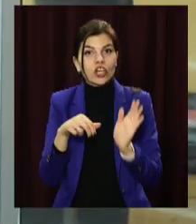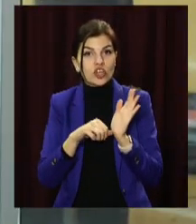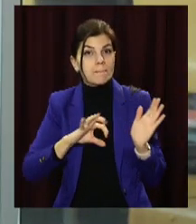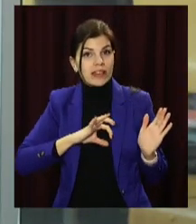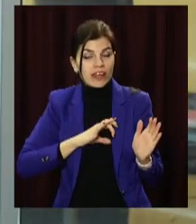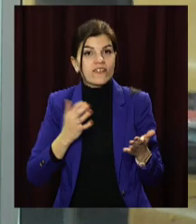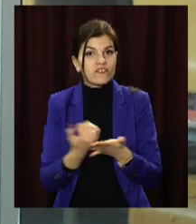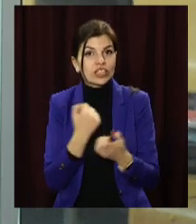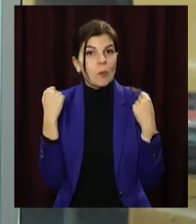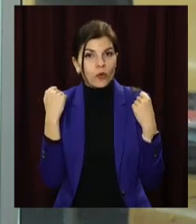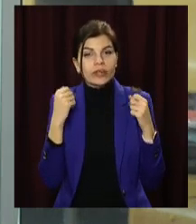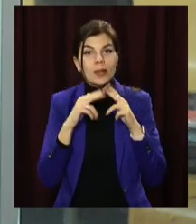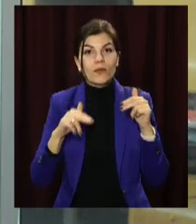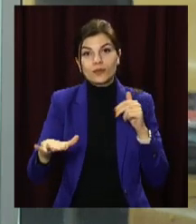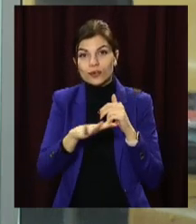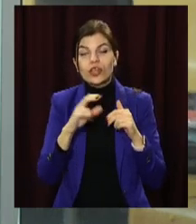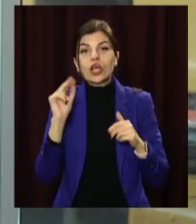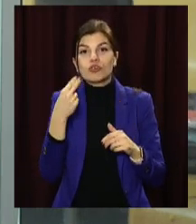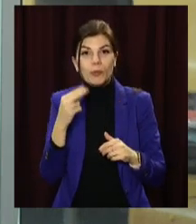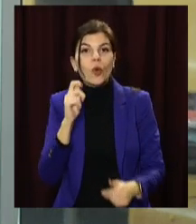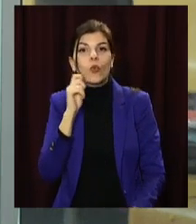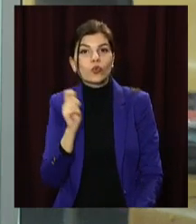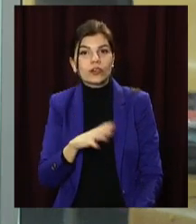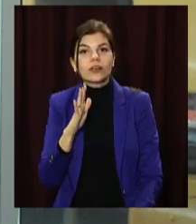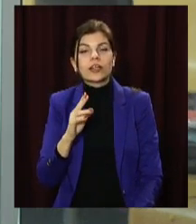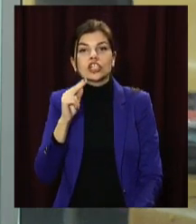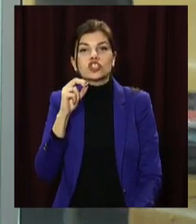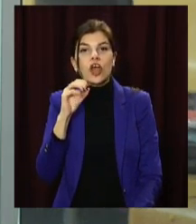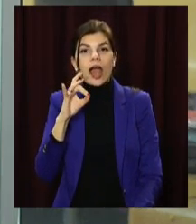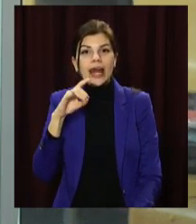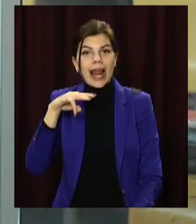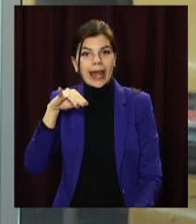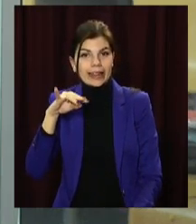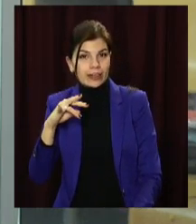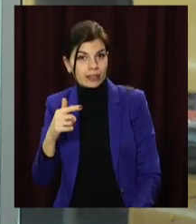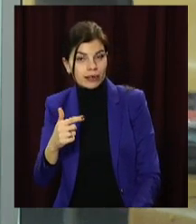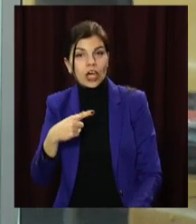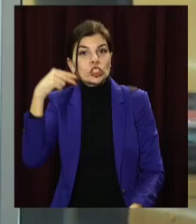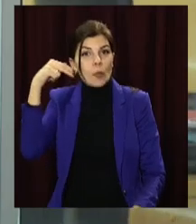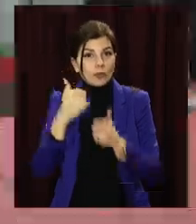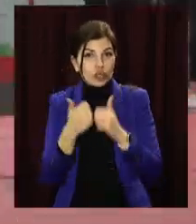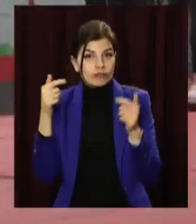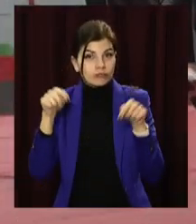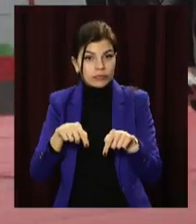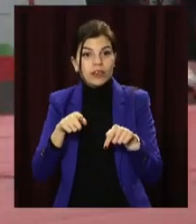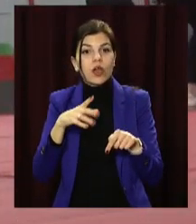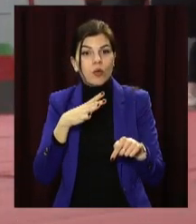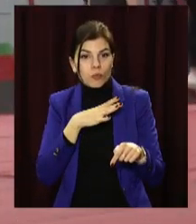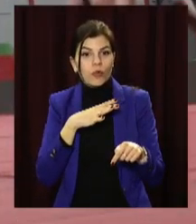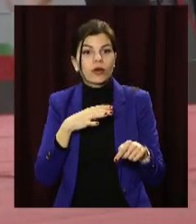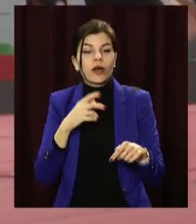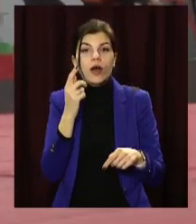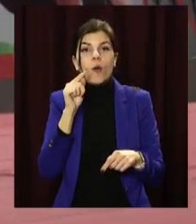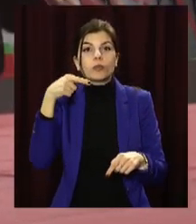Медалей вибороли спортсмени Дніпропетровщини на чемпіонаті України з черлідингу. Змагання проходило в Запоріжжі і зібрали 1500